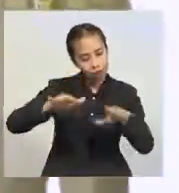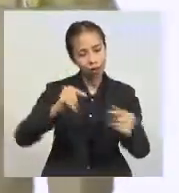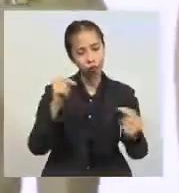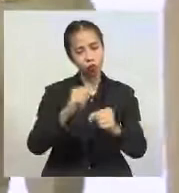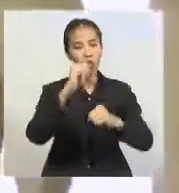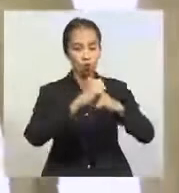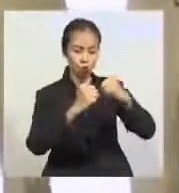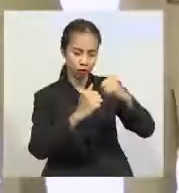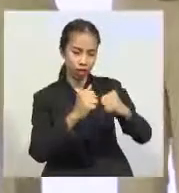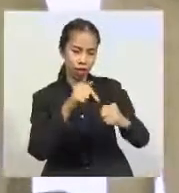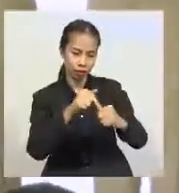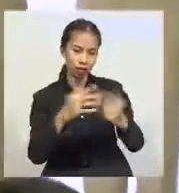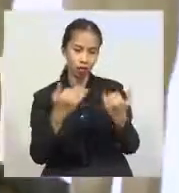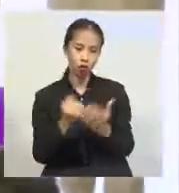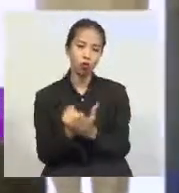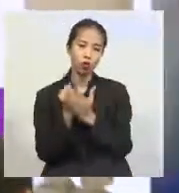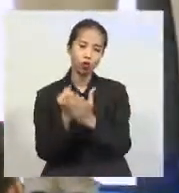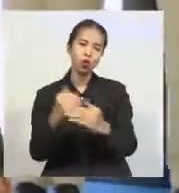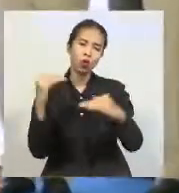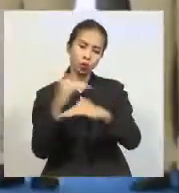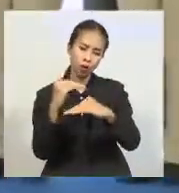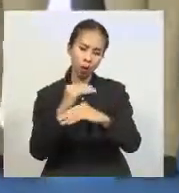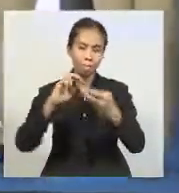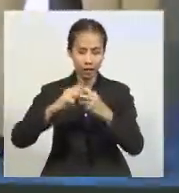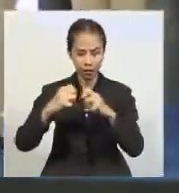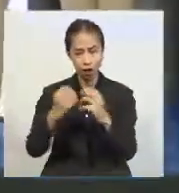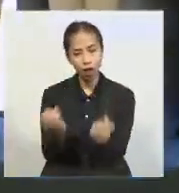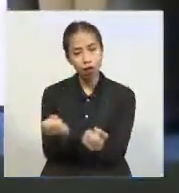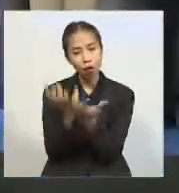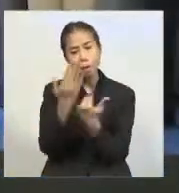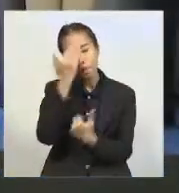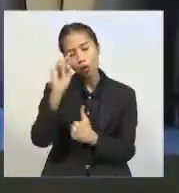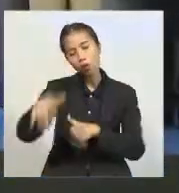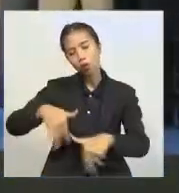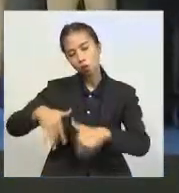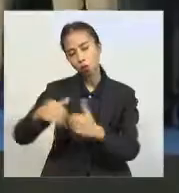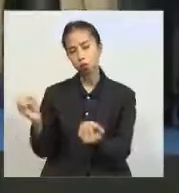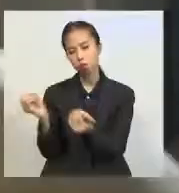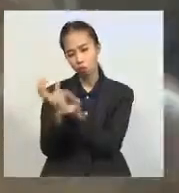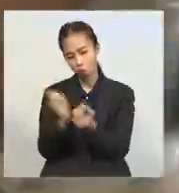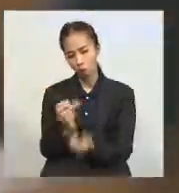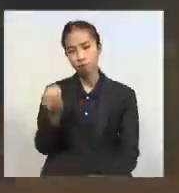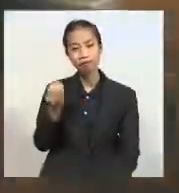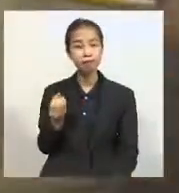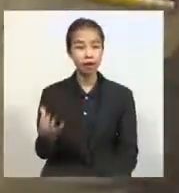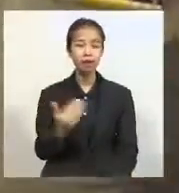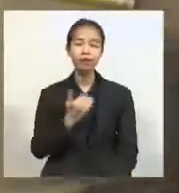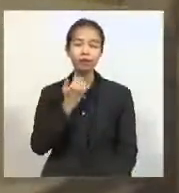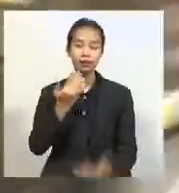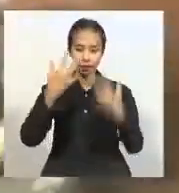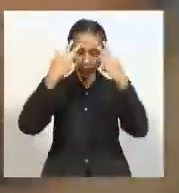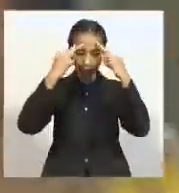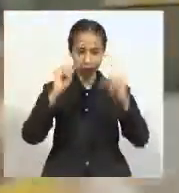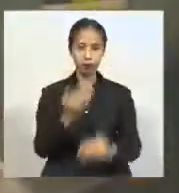างลดผลกระทบด้านปัญหาจราจรและก็ปัญหาอื่นๆที่พี่น้องประชาชนจะได้รับผลกระทบมากที่สุดนะฮะลองไปฟังเสียงท่านนายกรัฐ